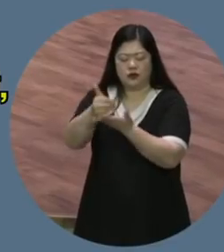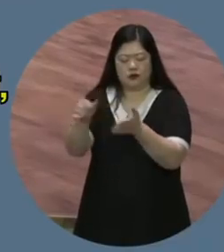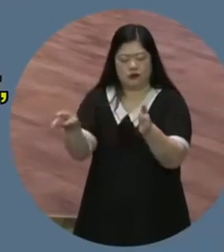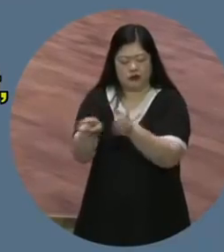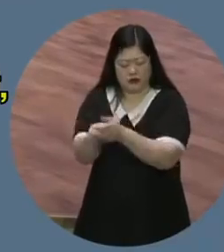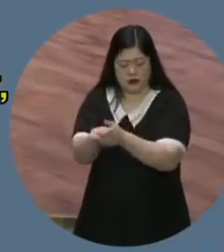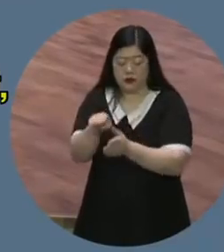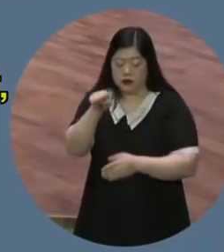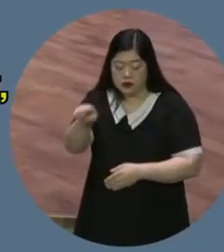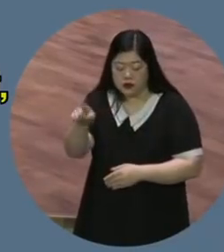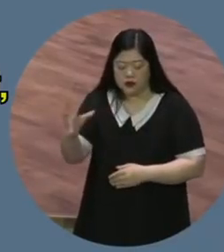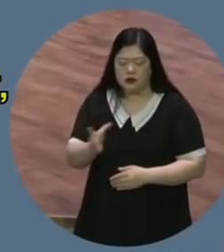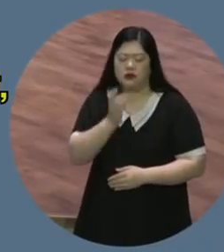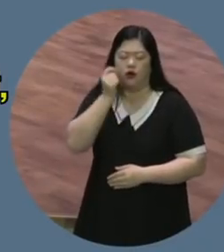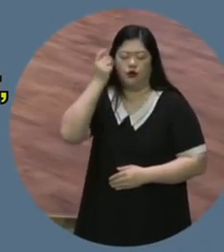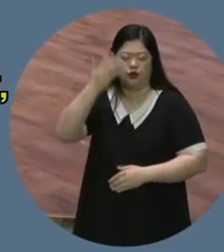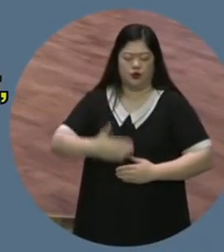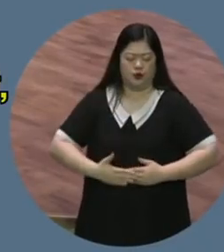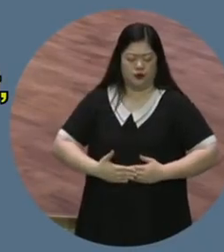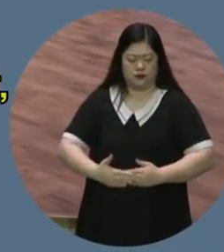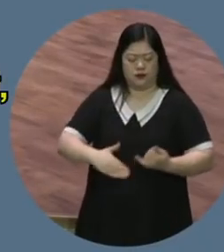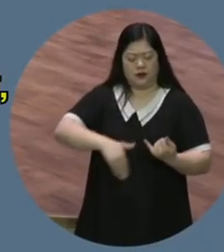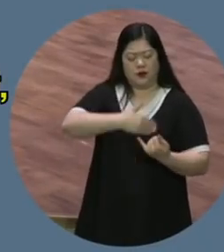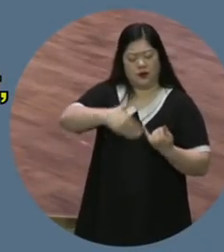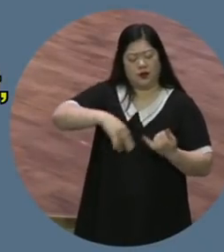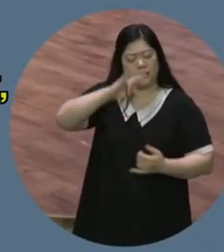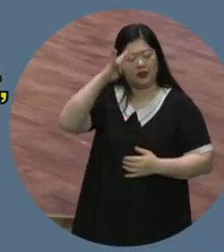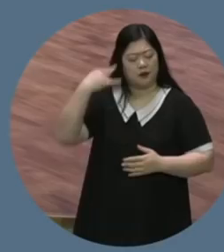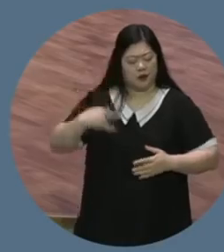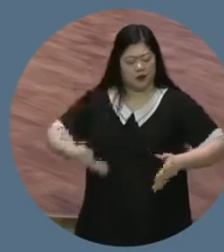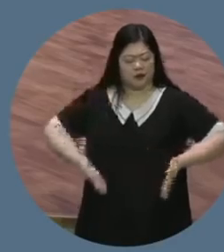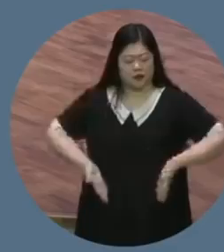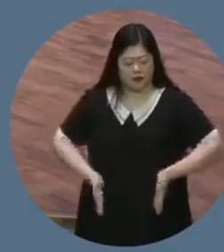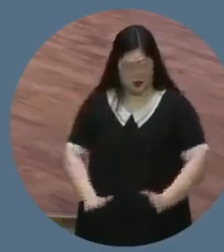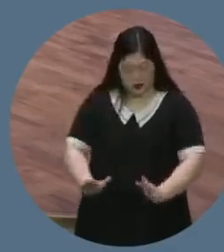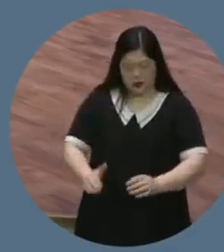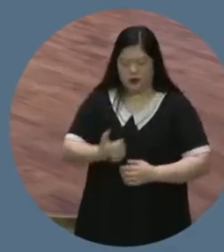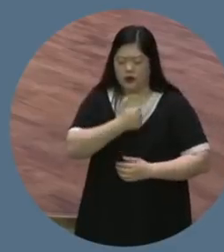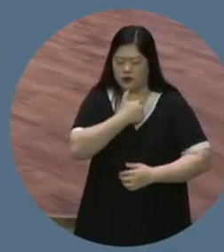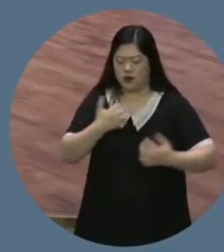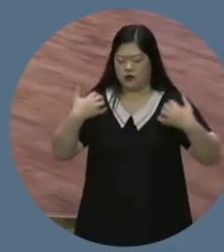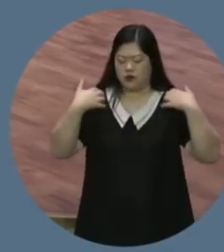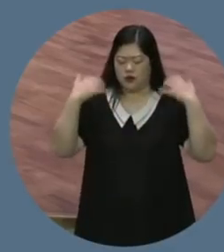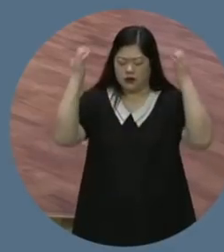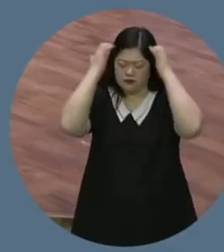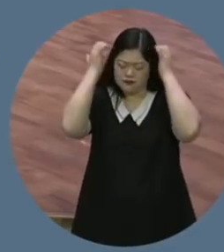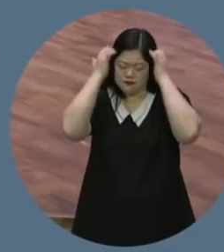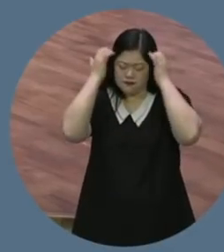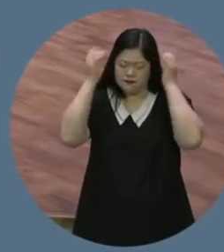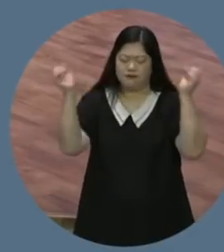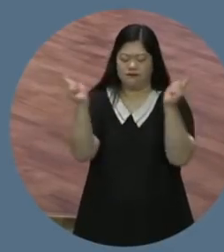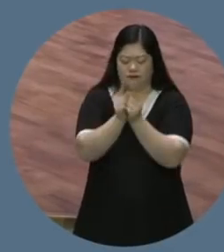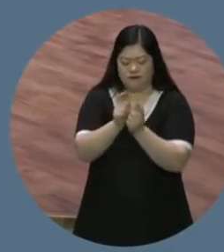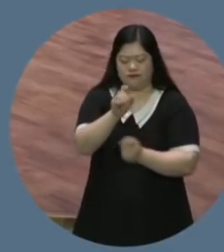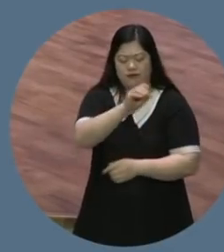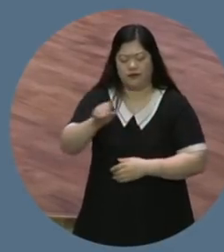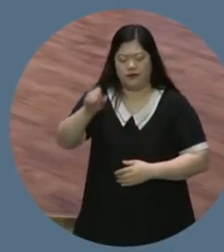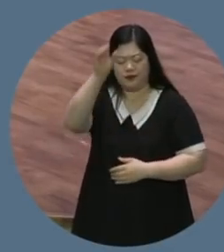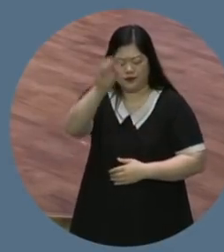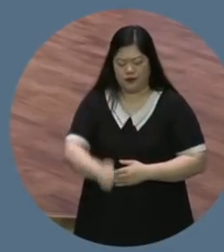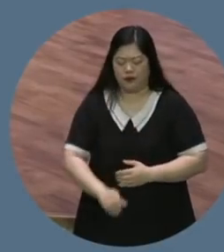믿사오니 이는 성령으로 잉태하사 동정녀 마리아에게 나시고 본디오 빌라도에게 고난을